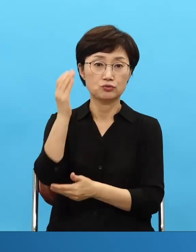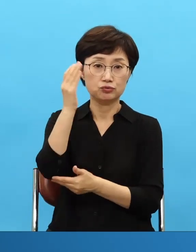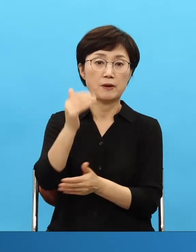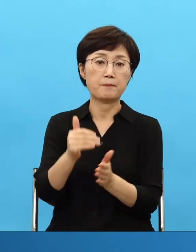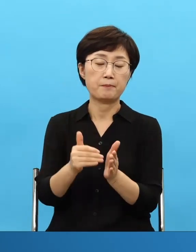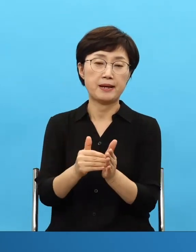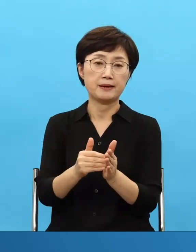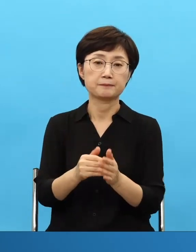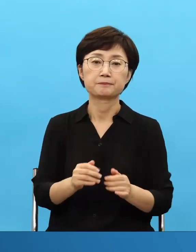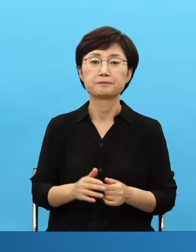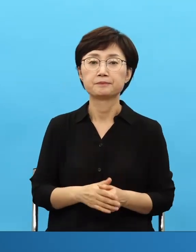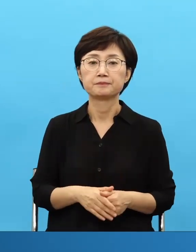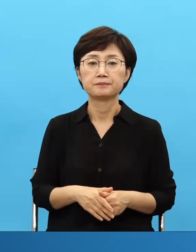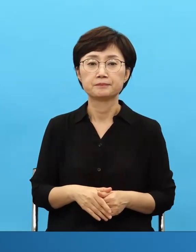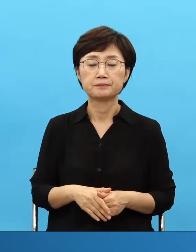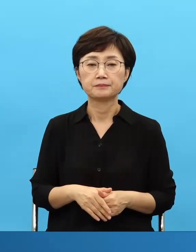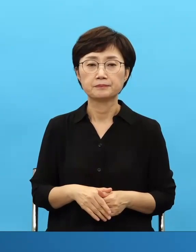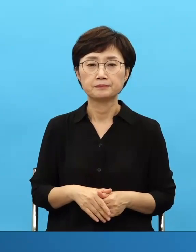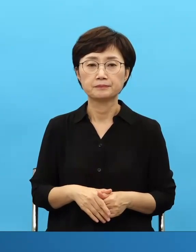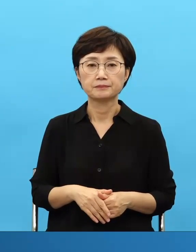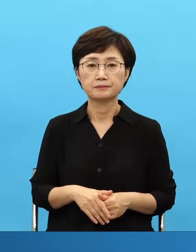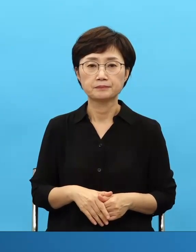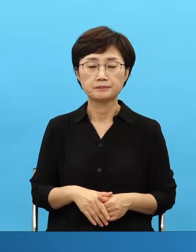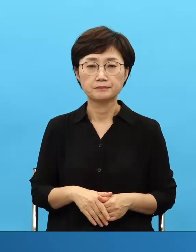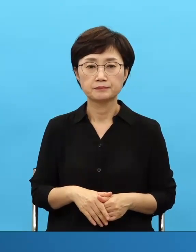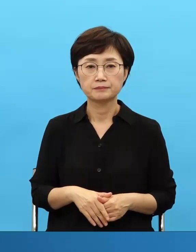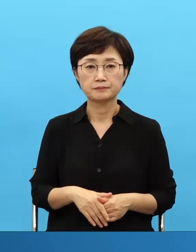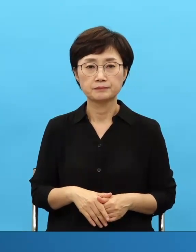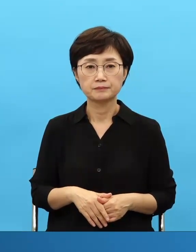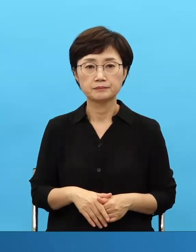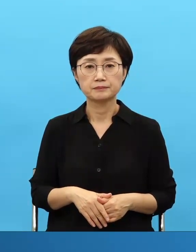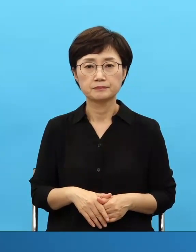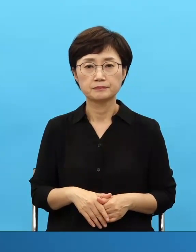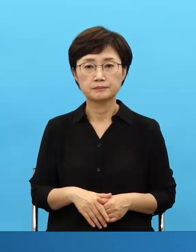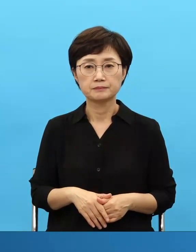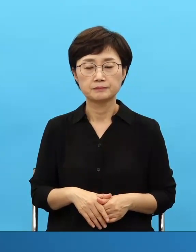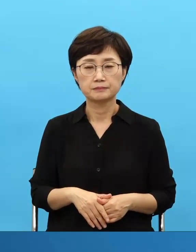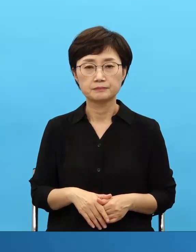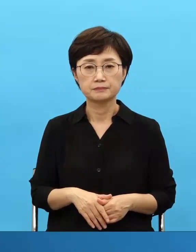6과 갈급한 영혼을 찾아라 등 3강의 메시지가 선포됐습니다.